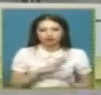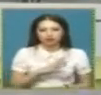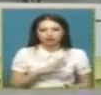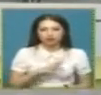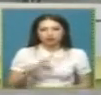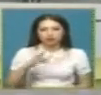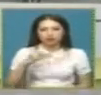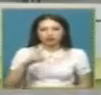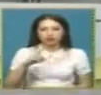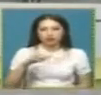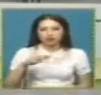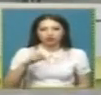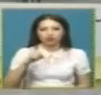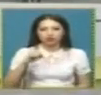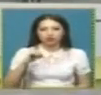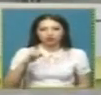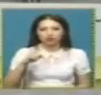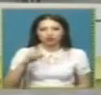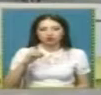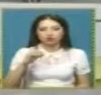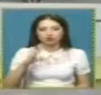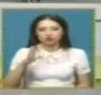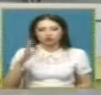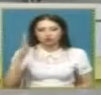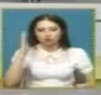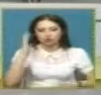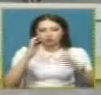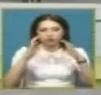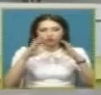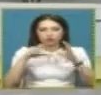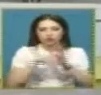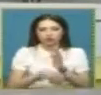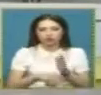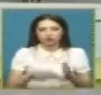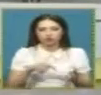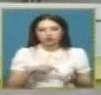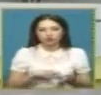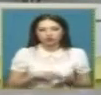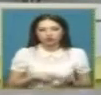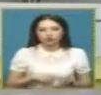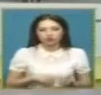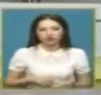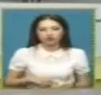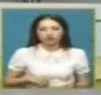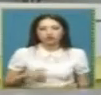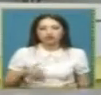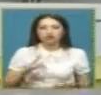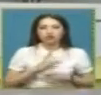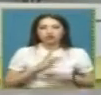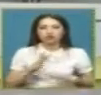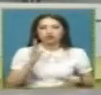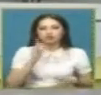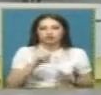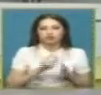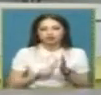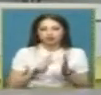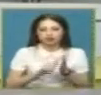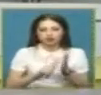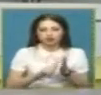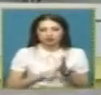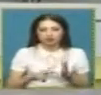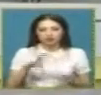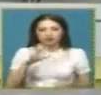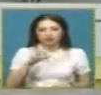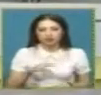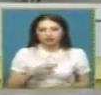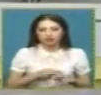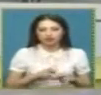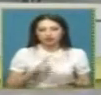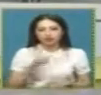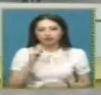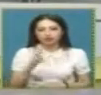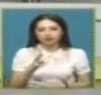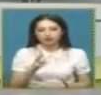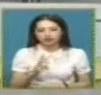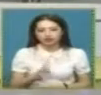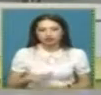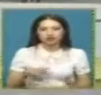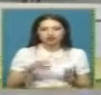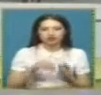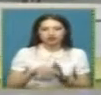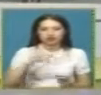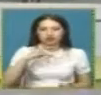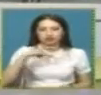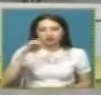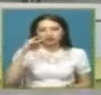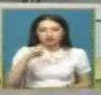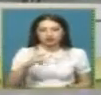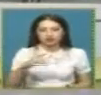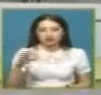атындағы Оңтүстік Қазақстан мемлекеттік университетінде өткен жиында алдағы тойланатын жеңістің 70 жылдығы, Қазақ хандығының 550 жылдығы және